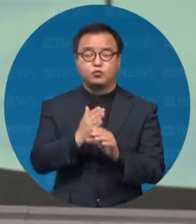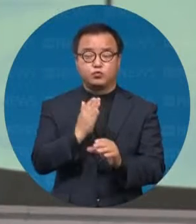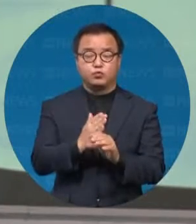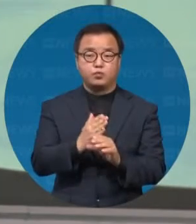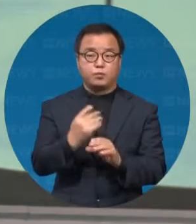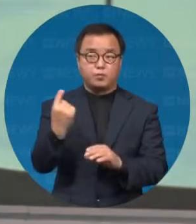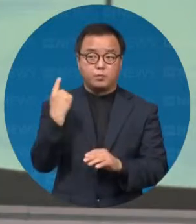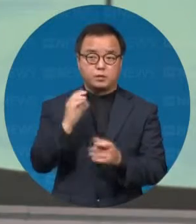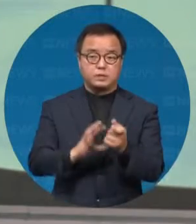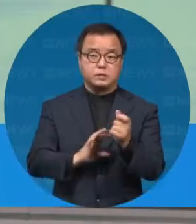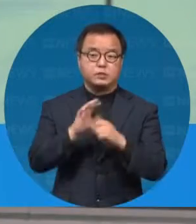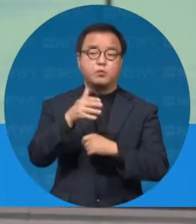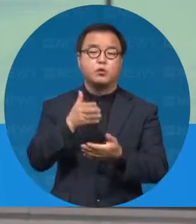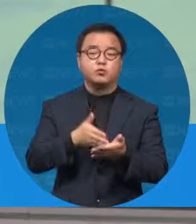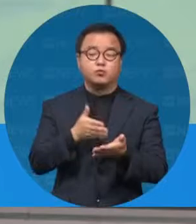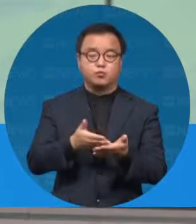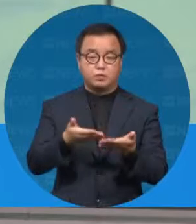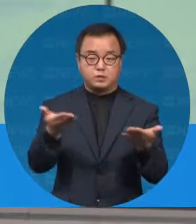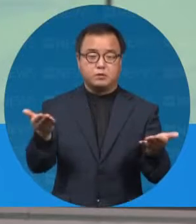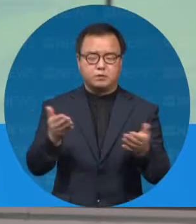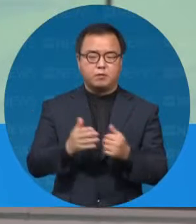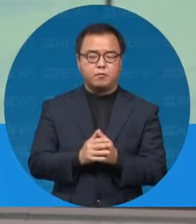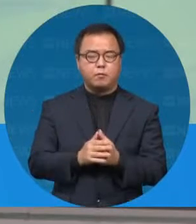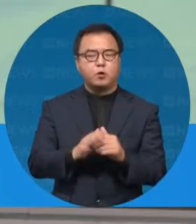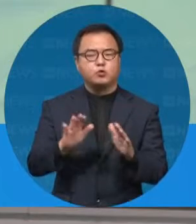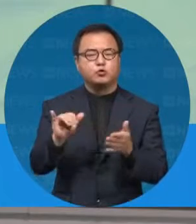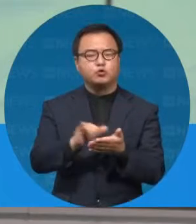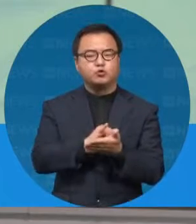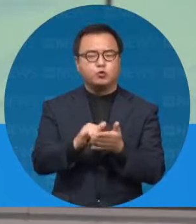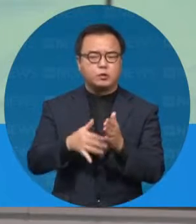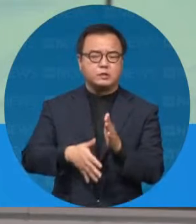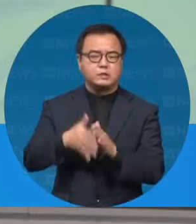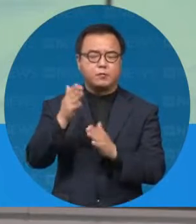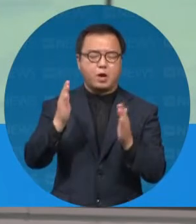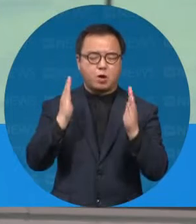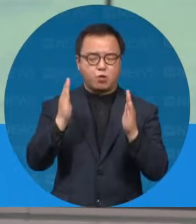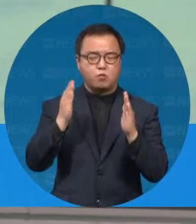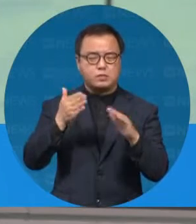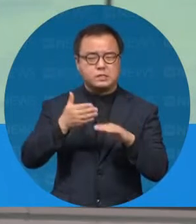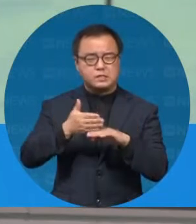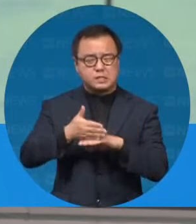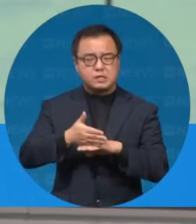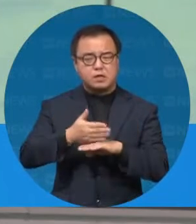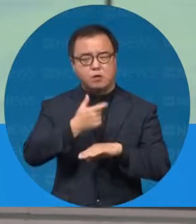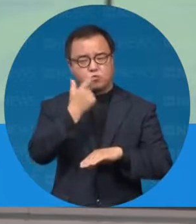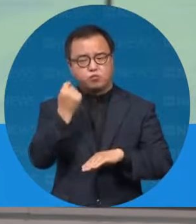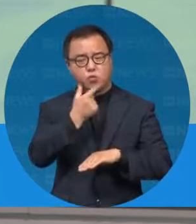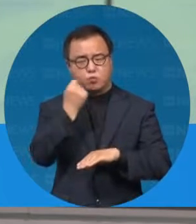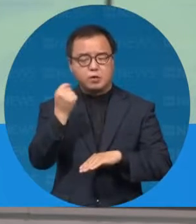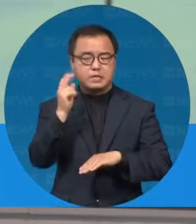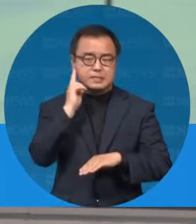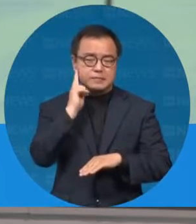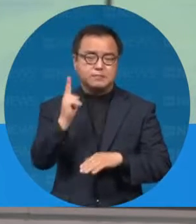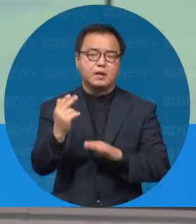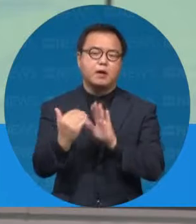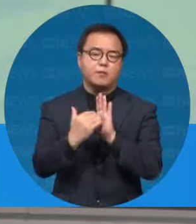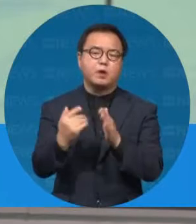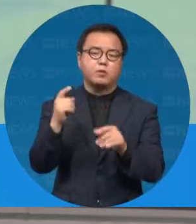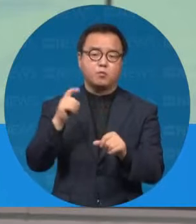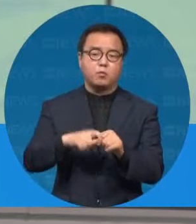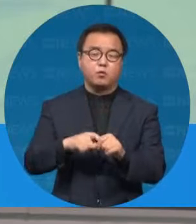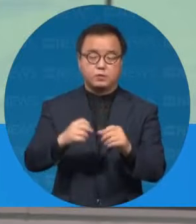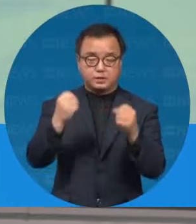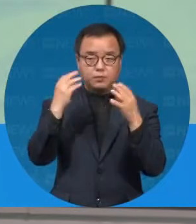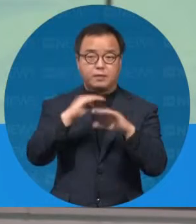전해드렸는데요 요거 관련해서 뉴욕시가 학업 부진이 더 심각해지는 것을 막아 보겠다며 새로운